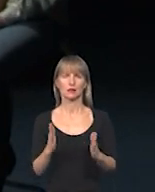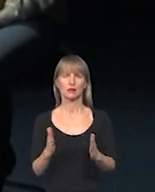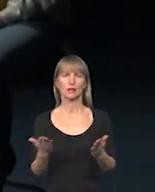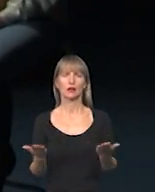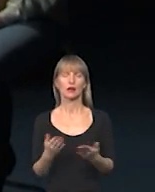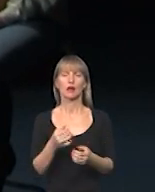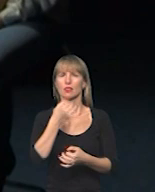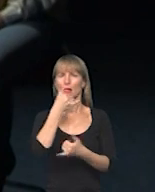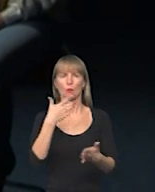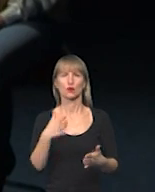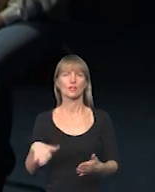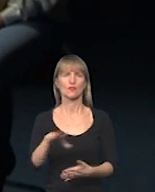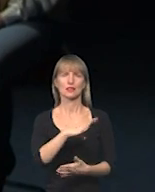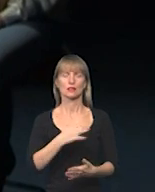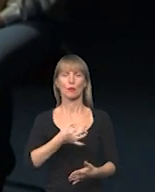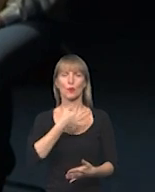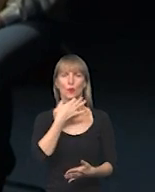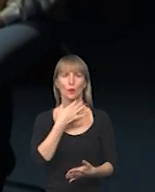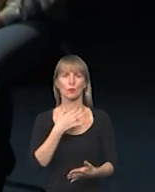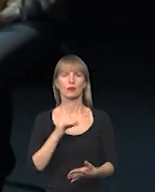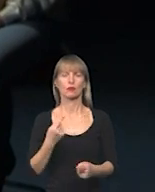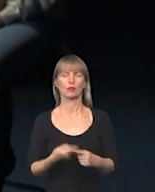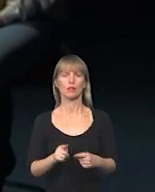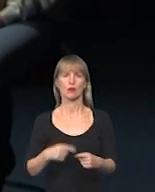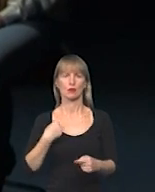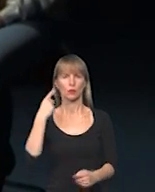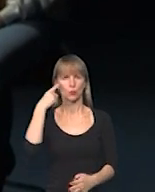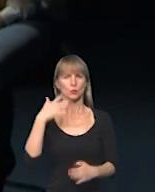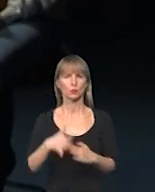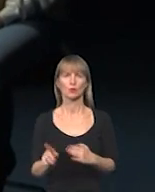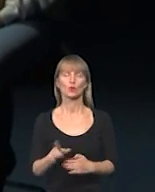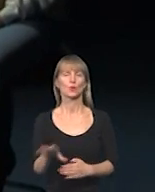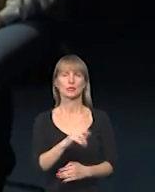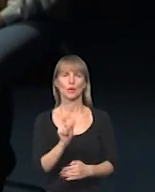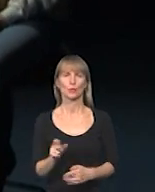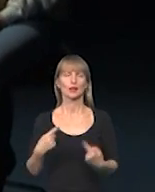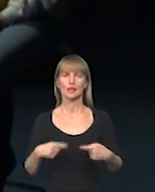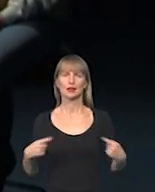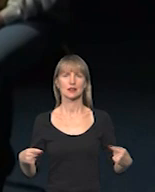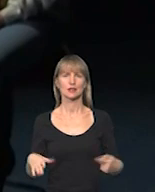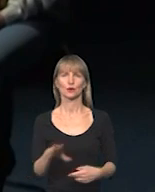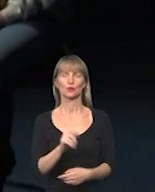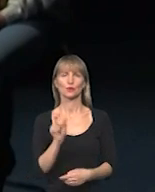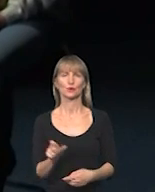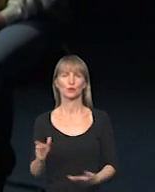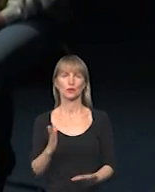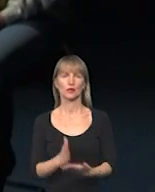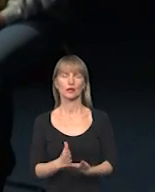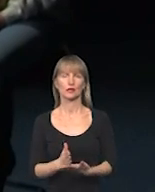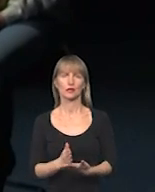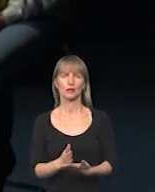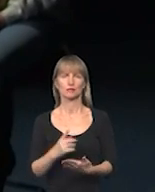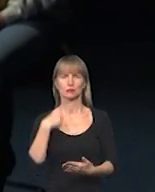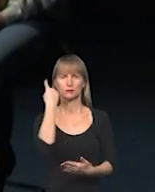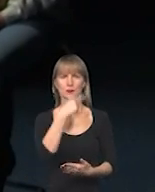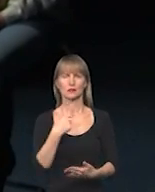всім сподобатися підряд. Ну, я це прекрасно розумію, тому що усі люди надзвичайно різними, усі люди є